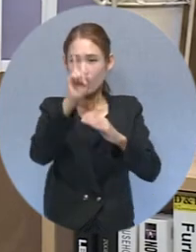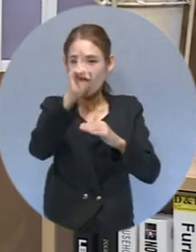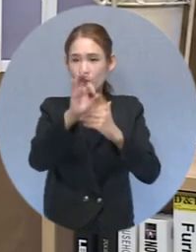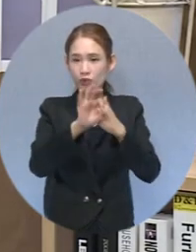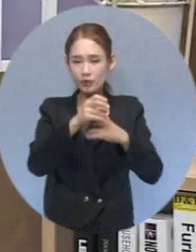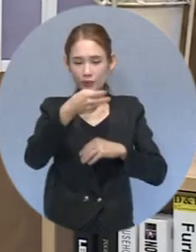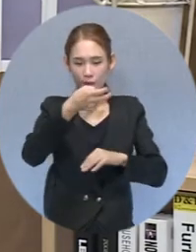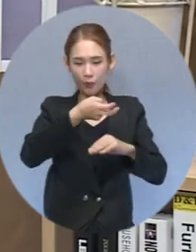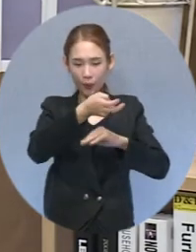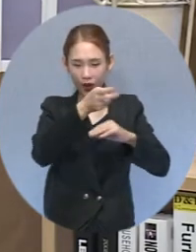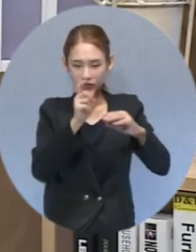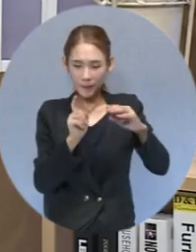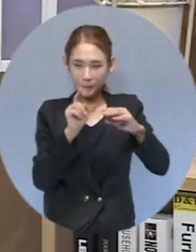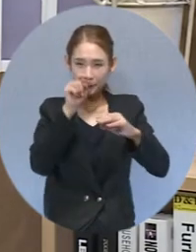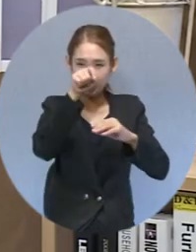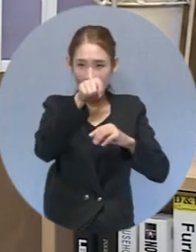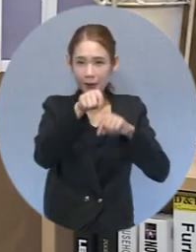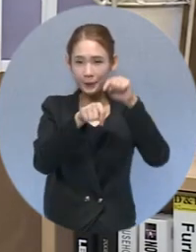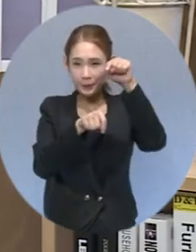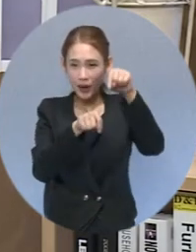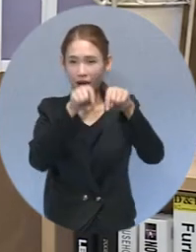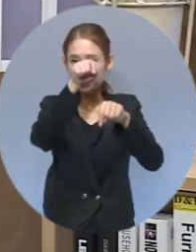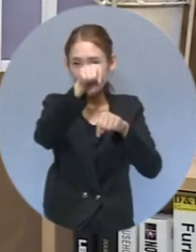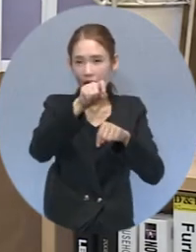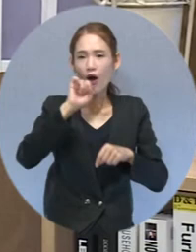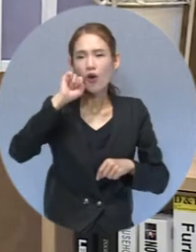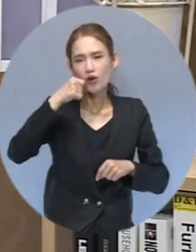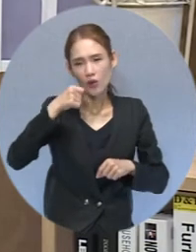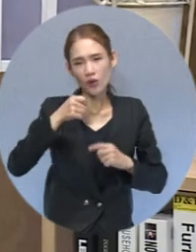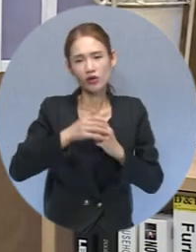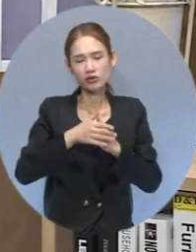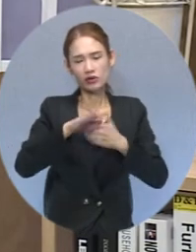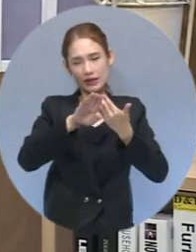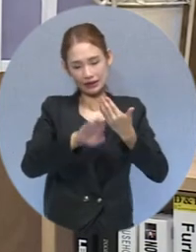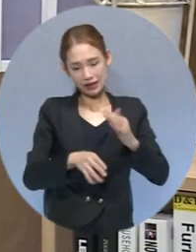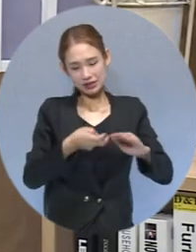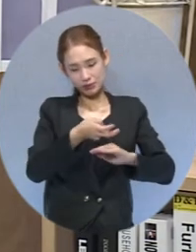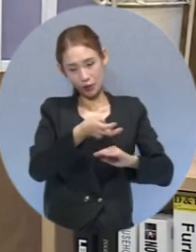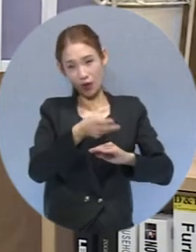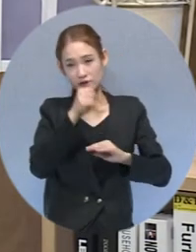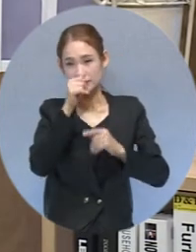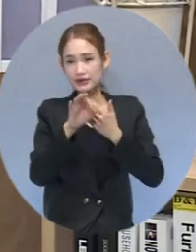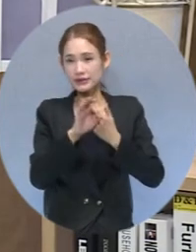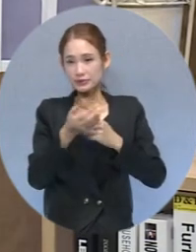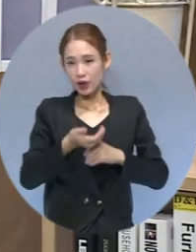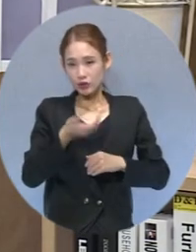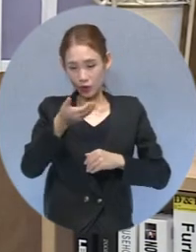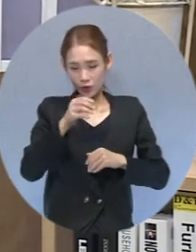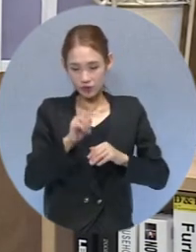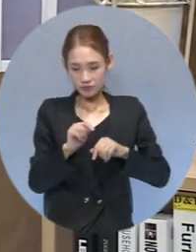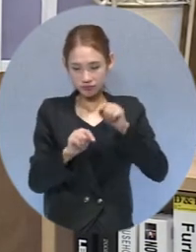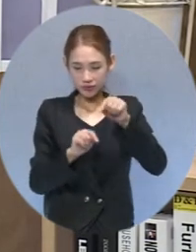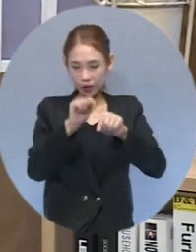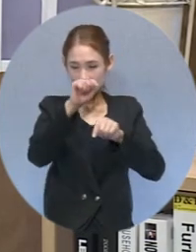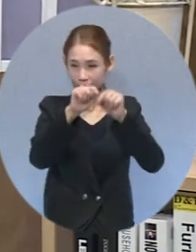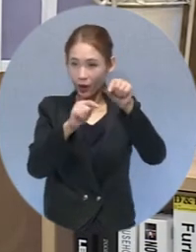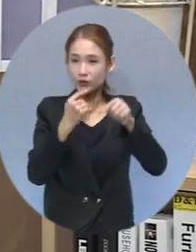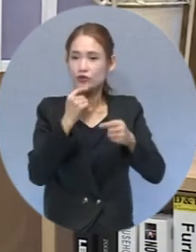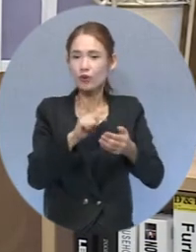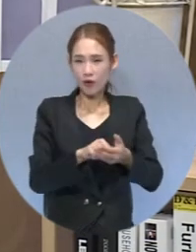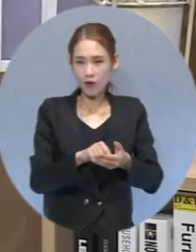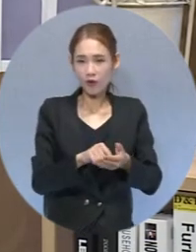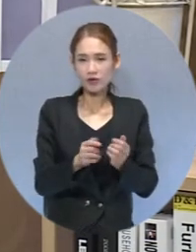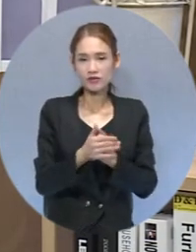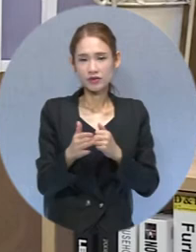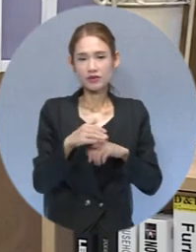오르기가 굉장히 힘들었어요. 버스 계단이 높았을 때는. 네. 근데 이제 저상버스가 있을 때는 이동하기도 저도 굉장히 편하더라고요. 그래서